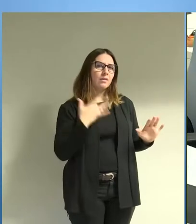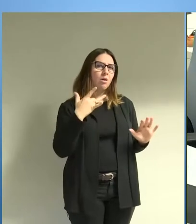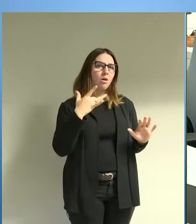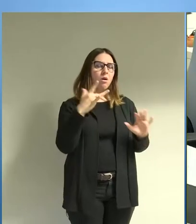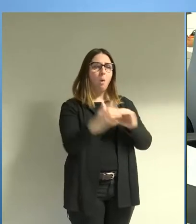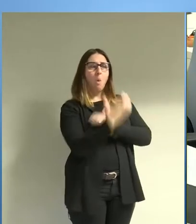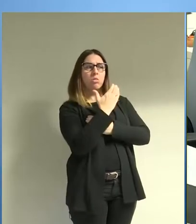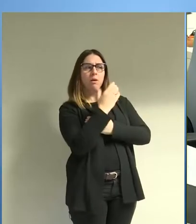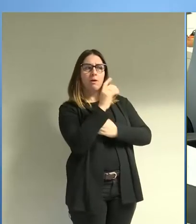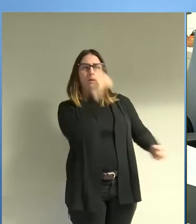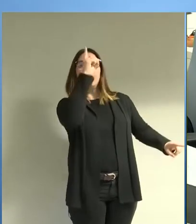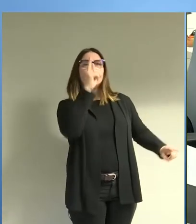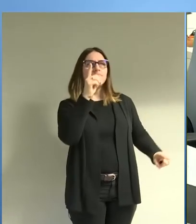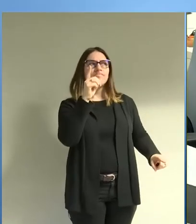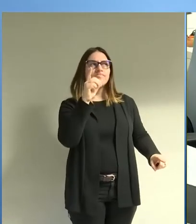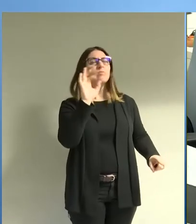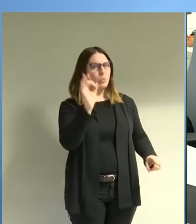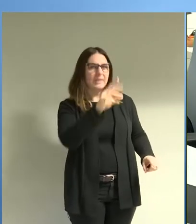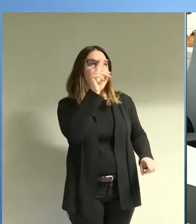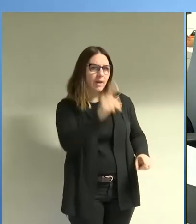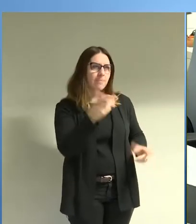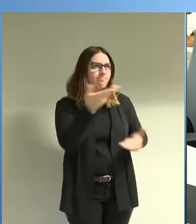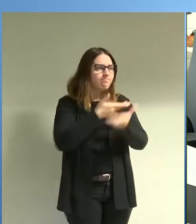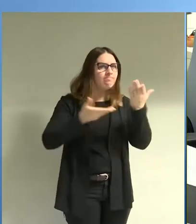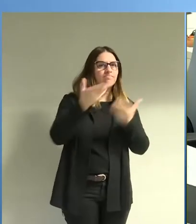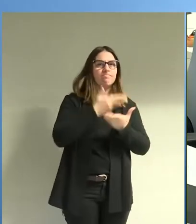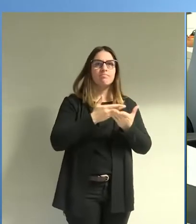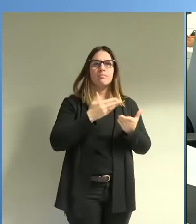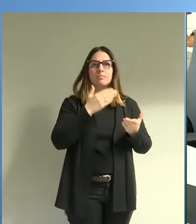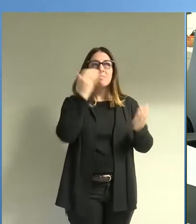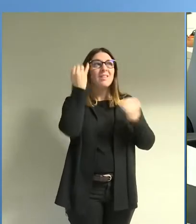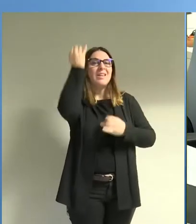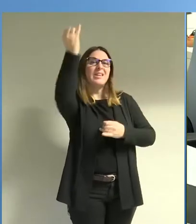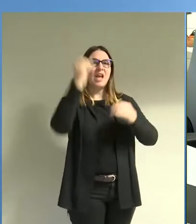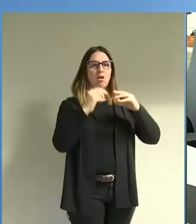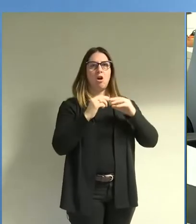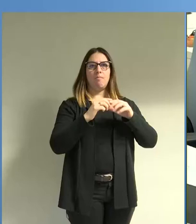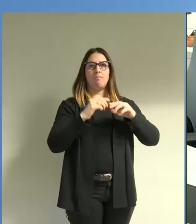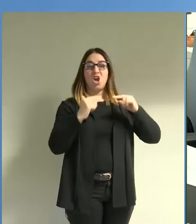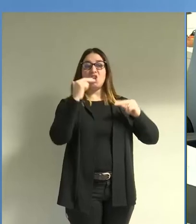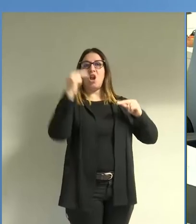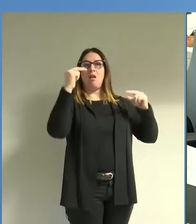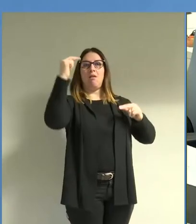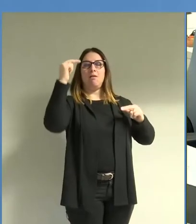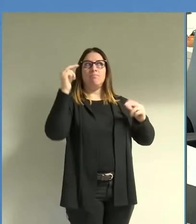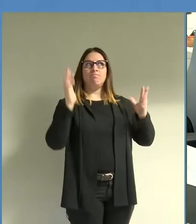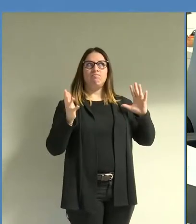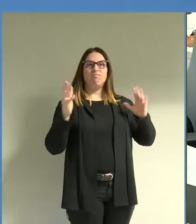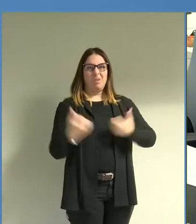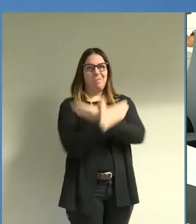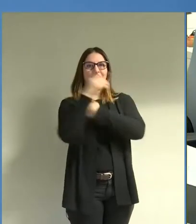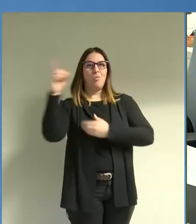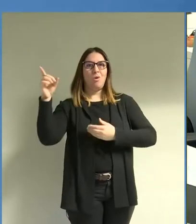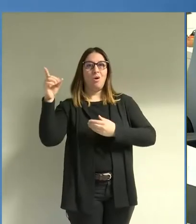que je veux bien en temps pourquoi est-ce que cela l'échelle idéal peut être que ce serait la métropole peut-être est-ce que ce sera plutôt la